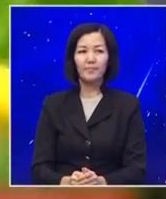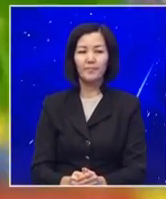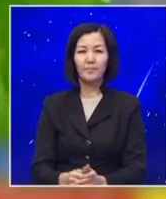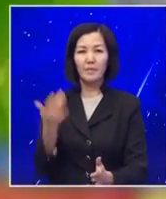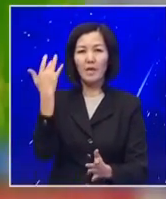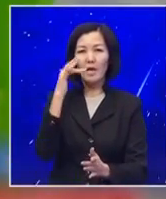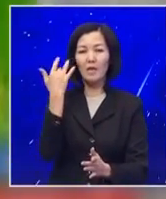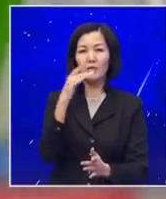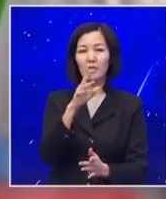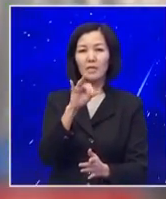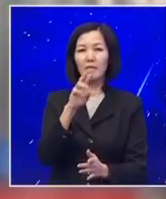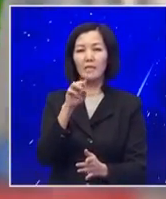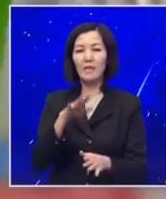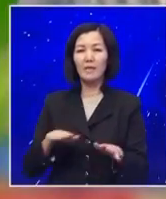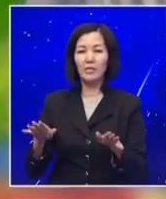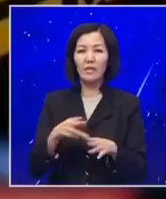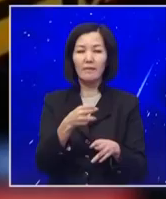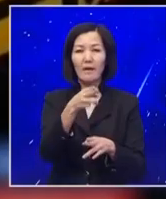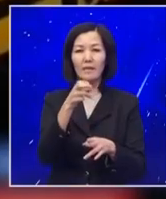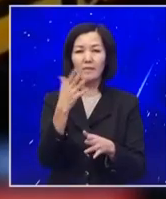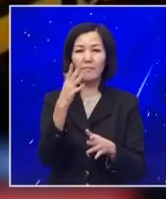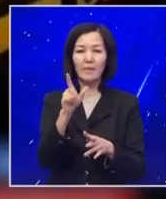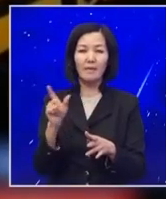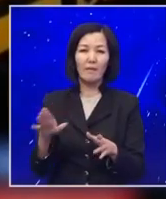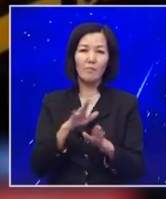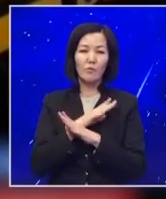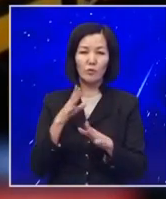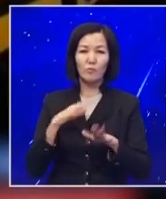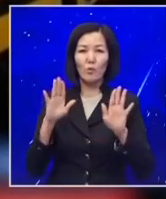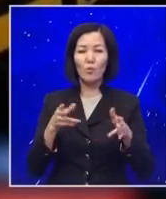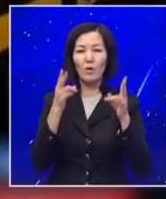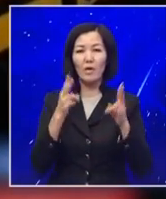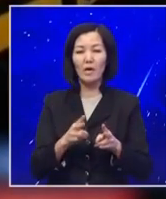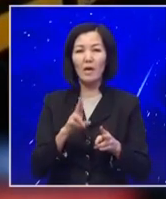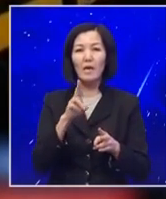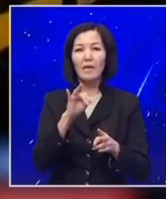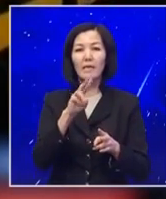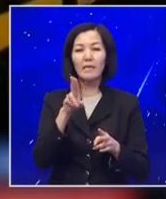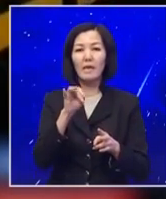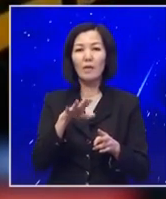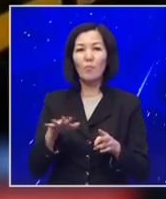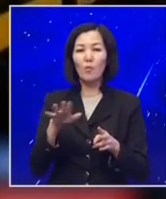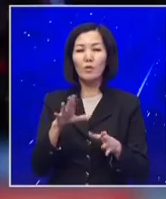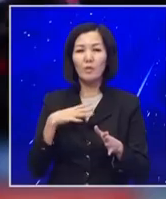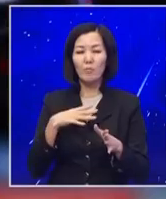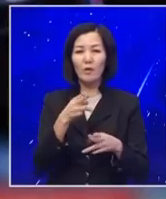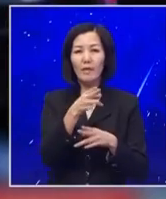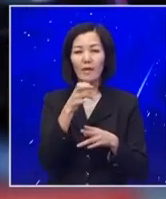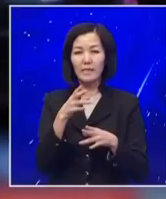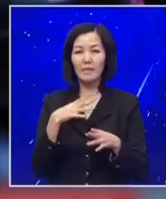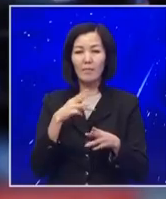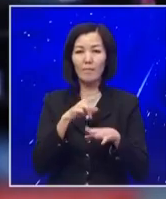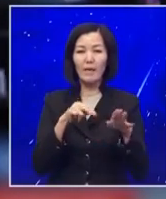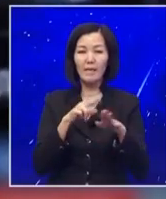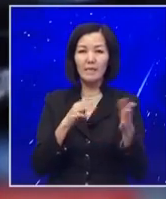жасасақ. Ақштың Индиана штатында болған атыстан 5 адам көз жұмды. Оқиға Индианаполис қаласында болған. Атыс болған жерге келген